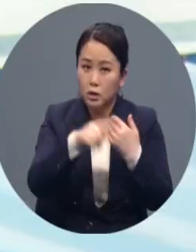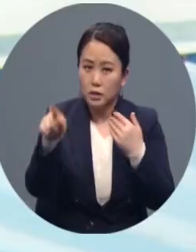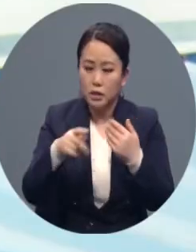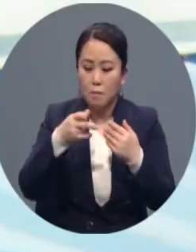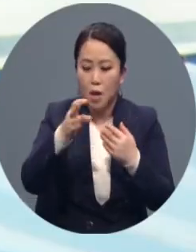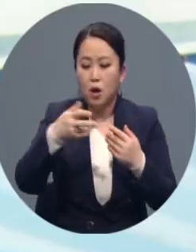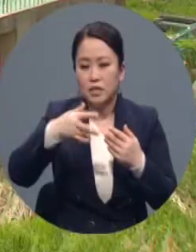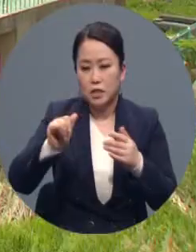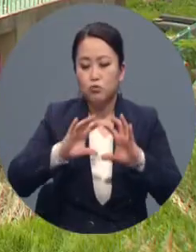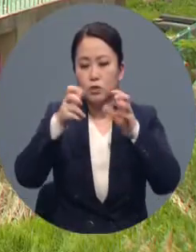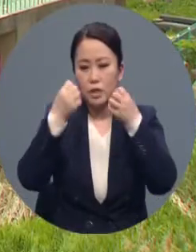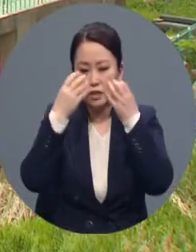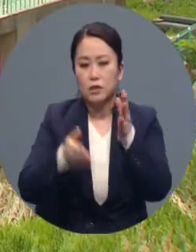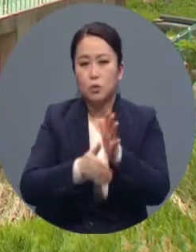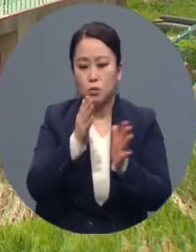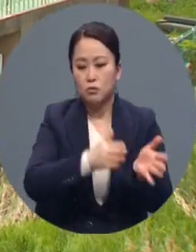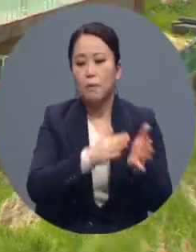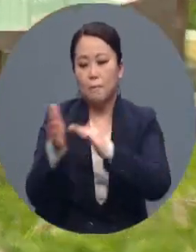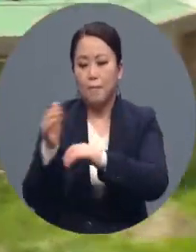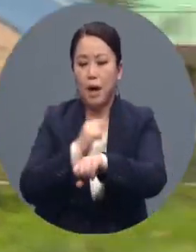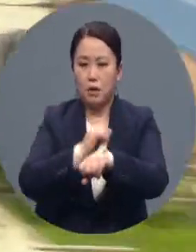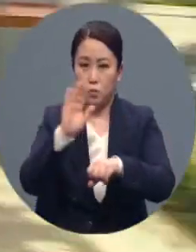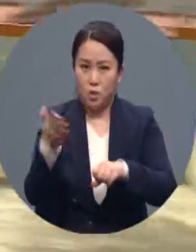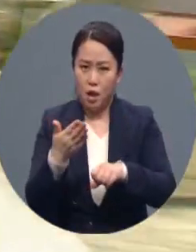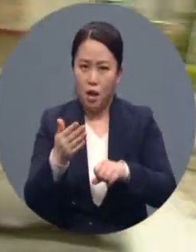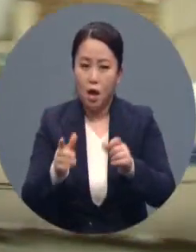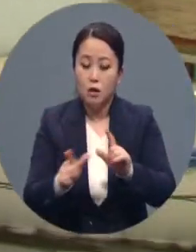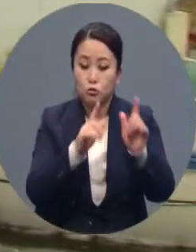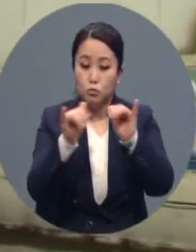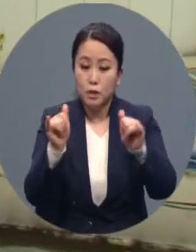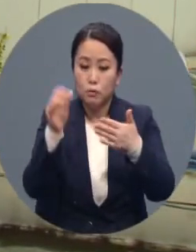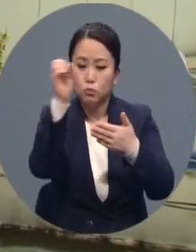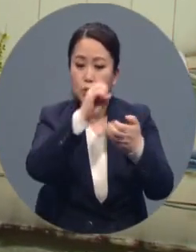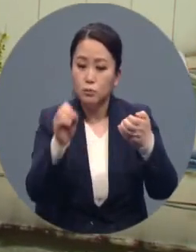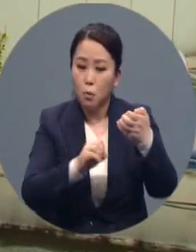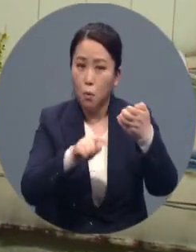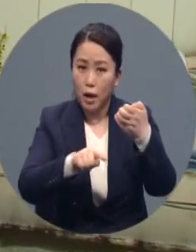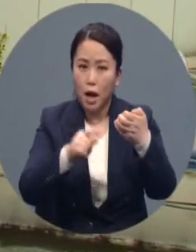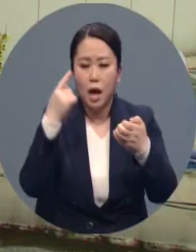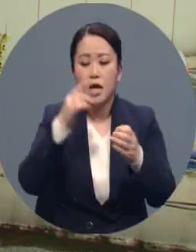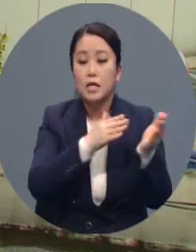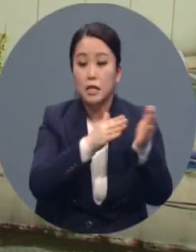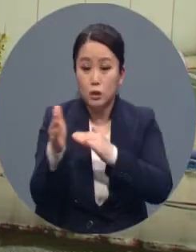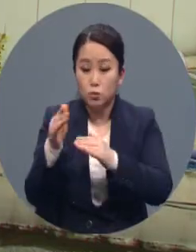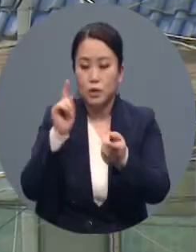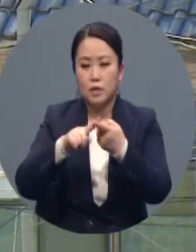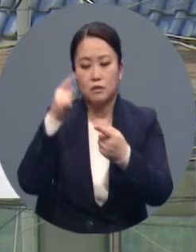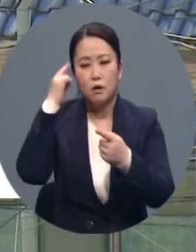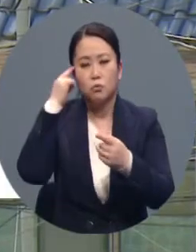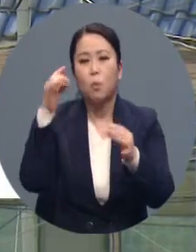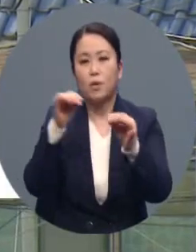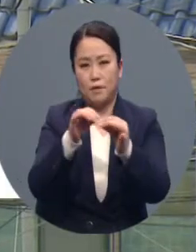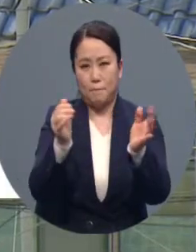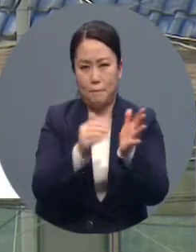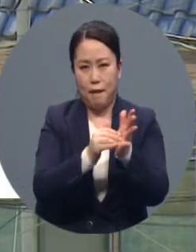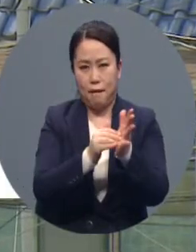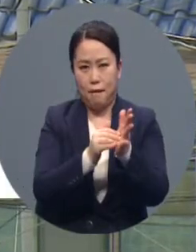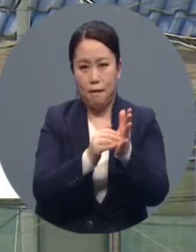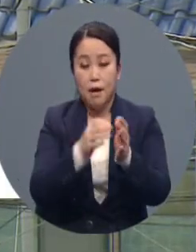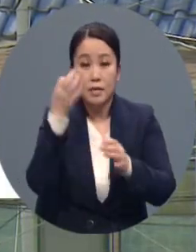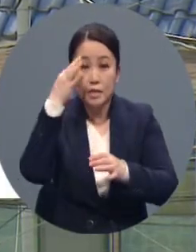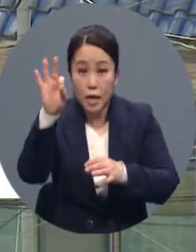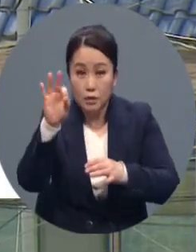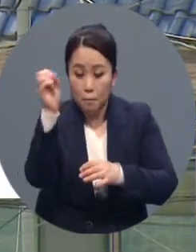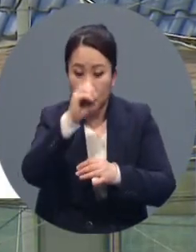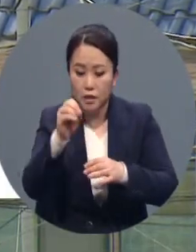거주지를 옮깁니다. 주민 90%가량이 이주에 동의했습니다. 찬성 비율이 거의 90%